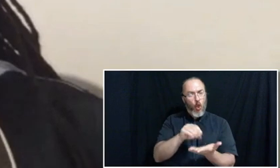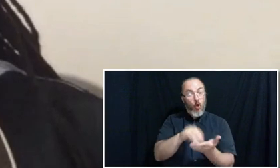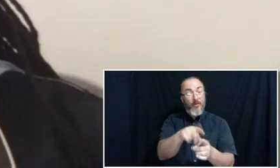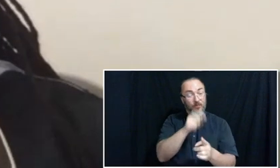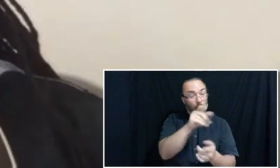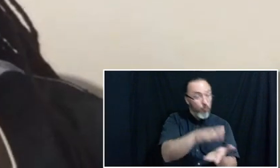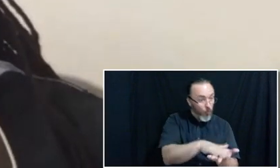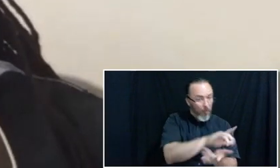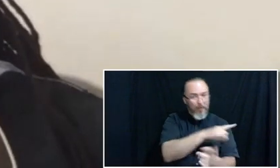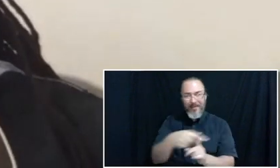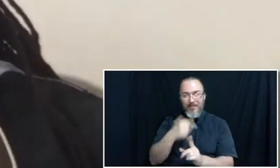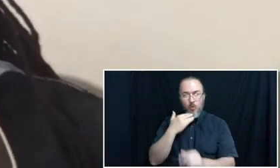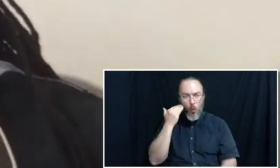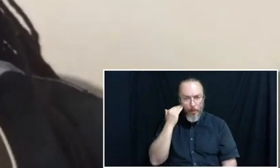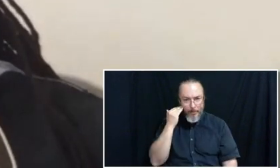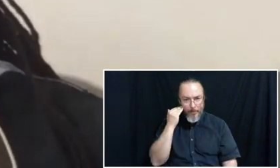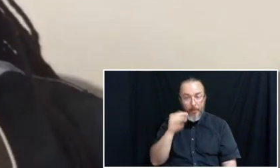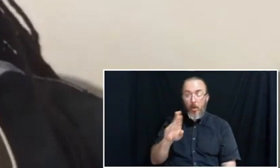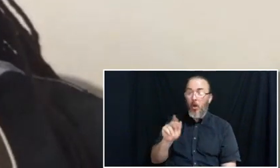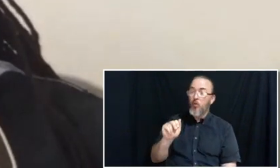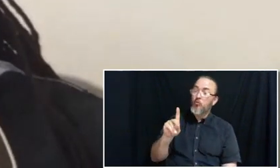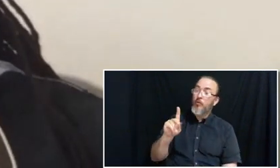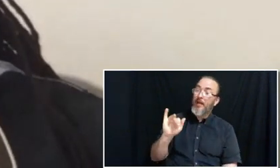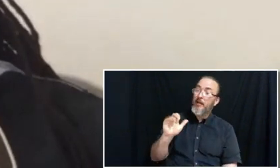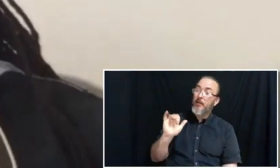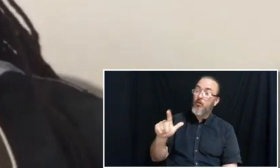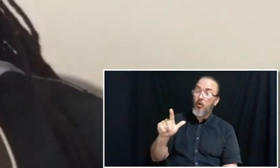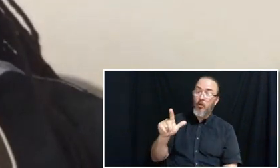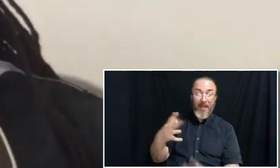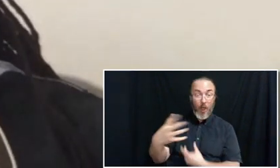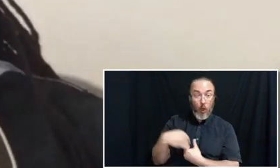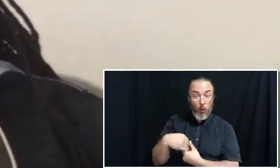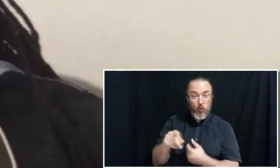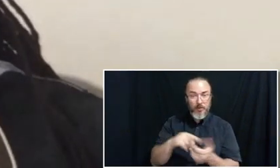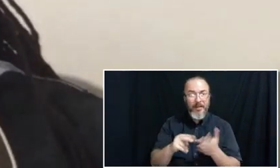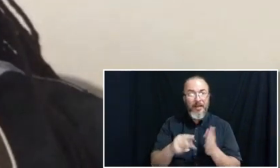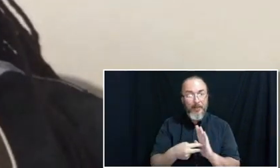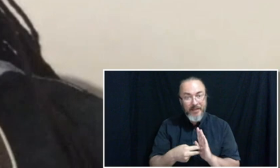apprennent à l'école et aussi à domicile au sein des familles.